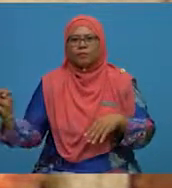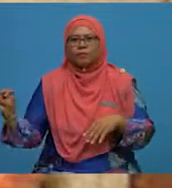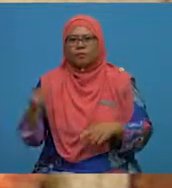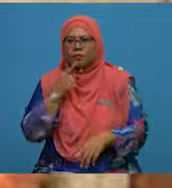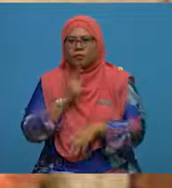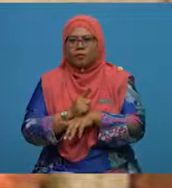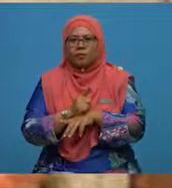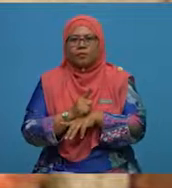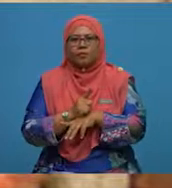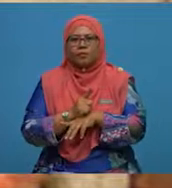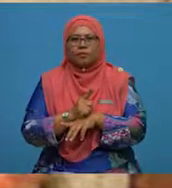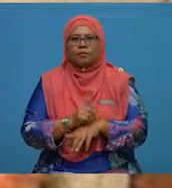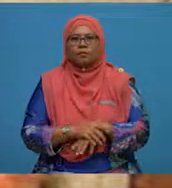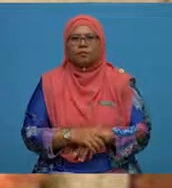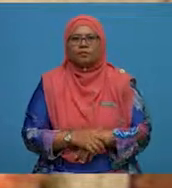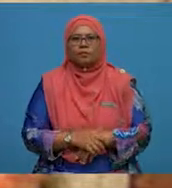Amin.